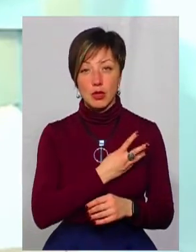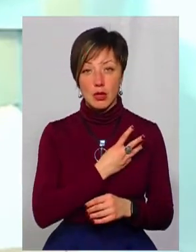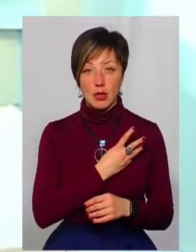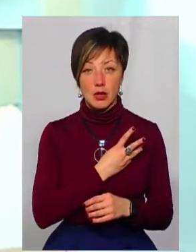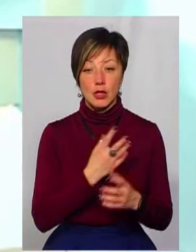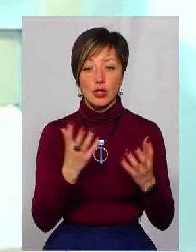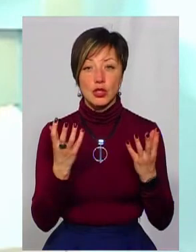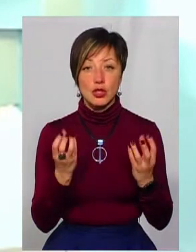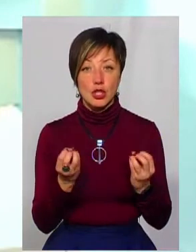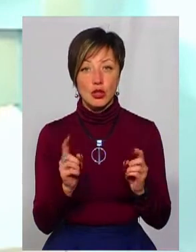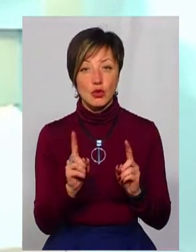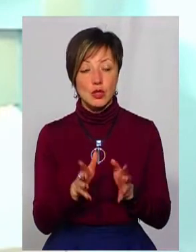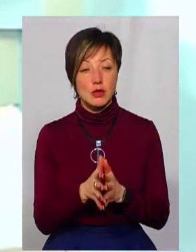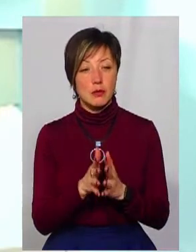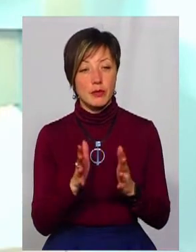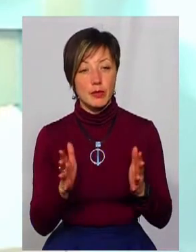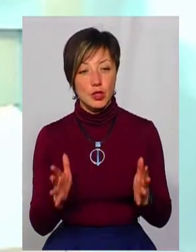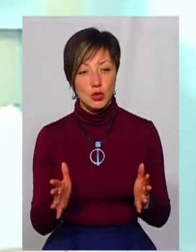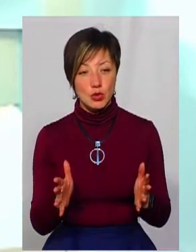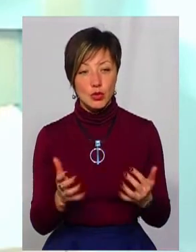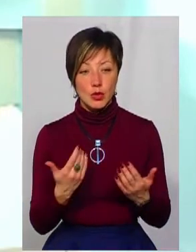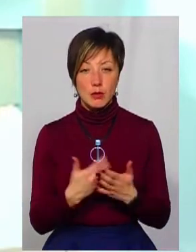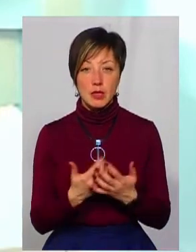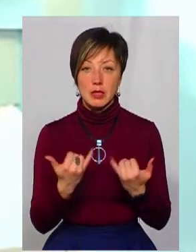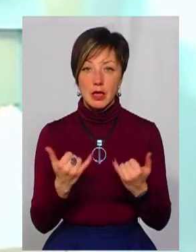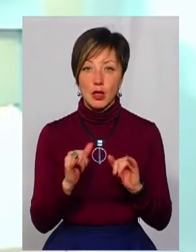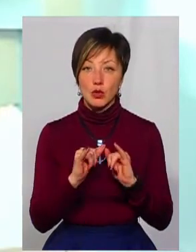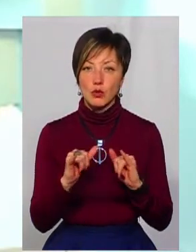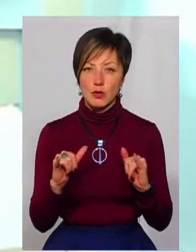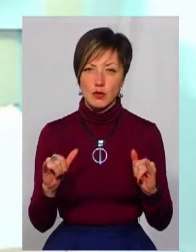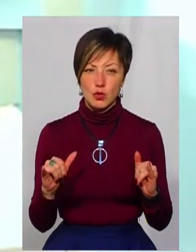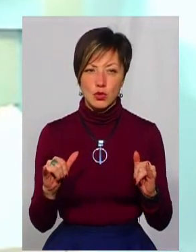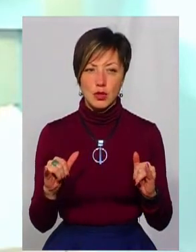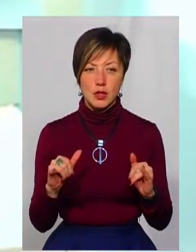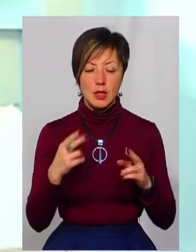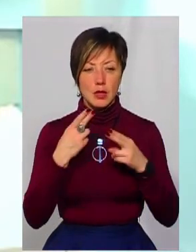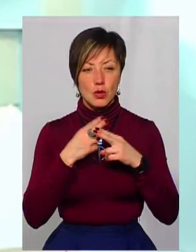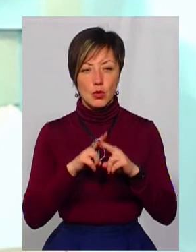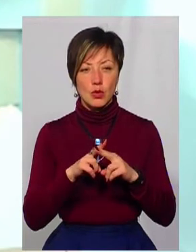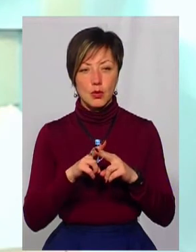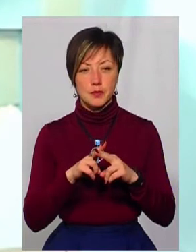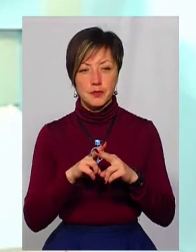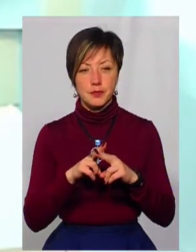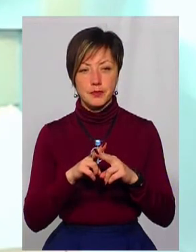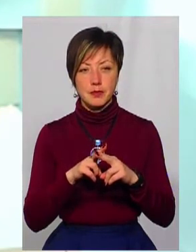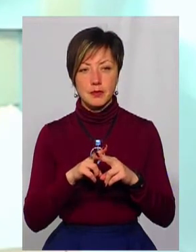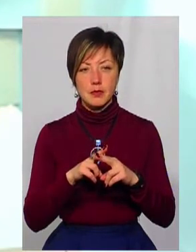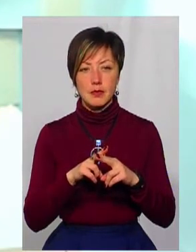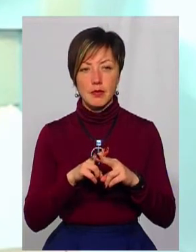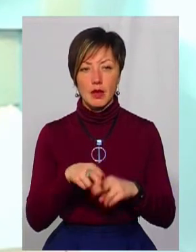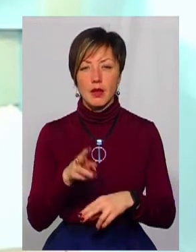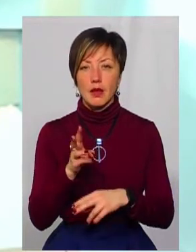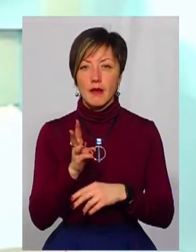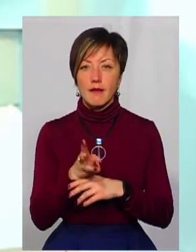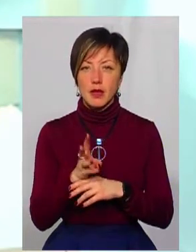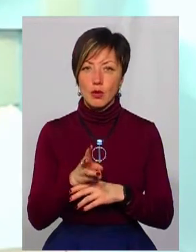ну, до прикладу, ще чогось більшого. До прикладу, зараз розповсюджені технології ВУД, це відеомонт, відео